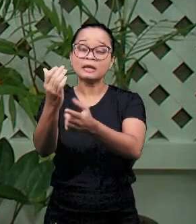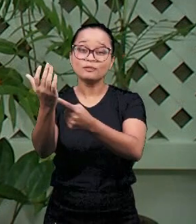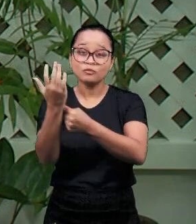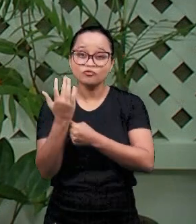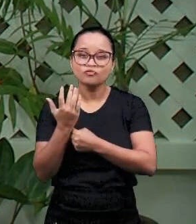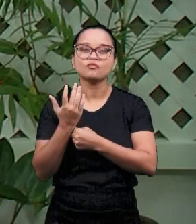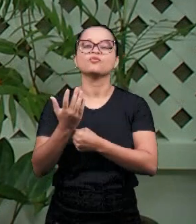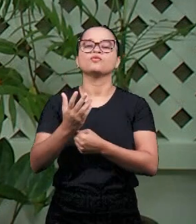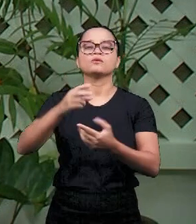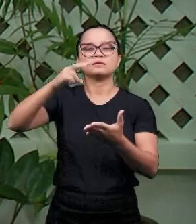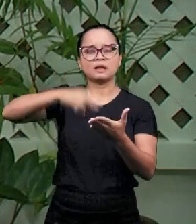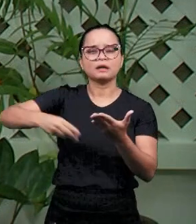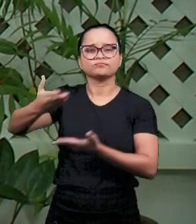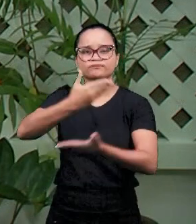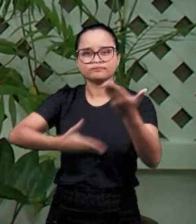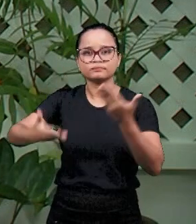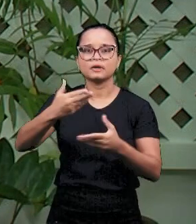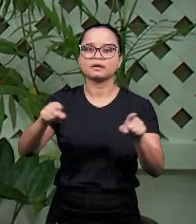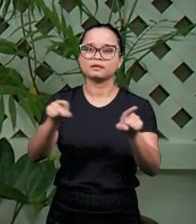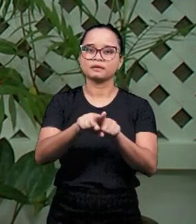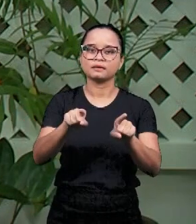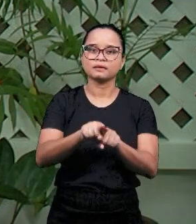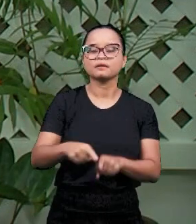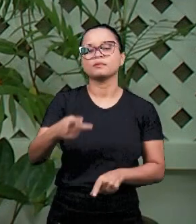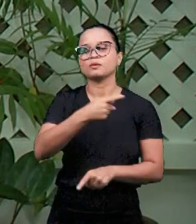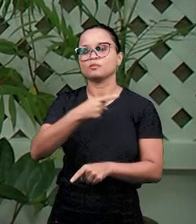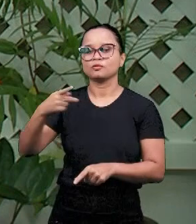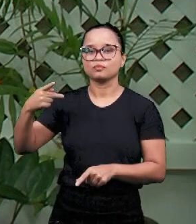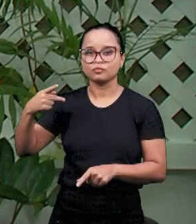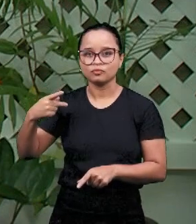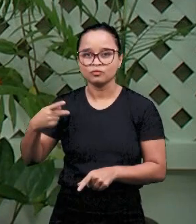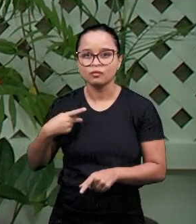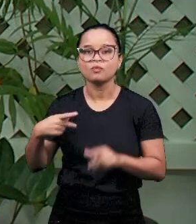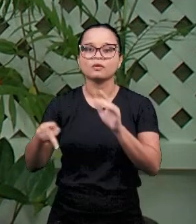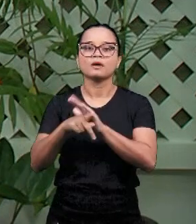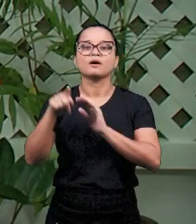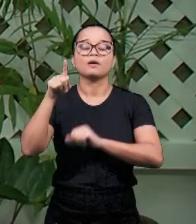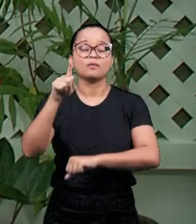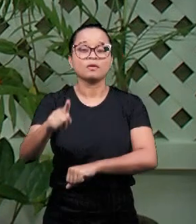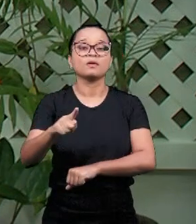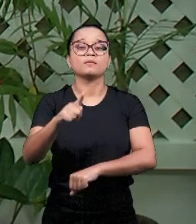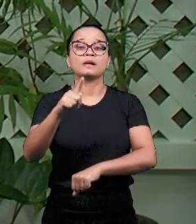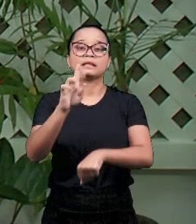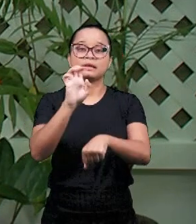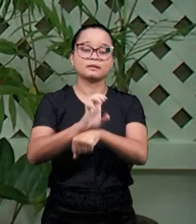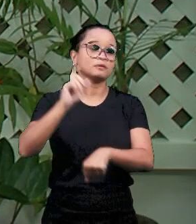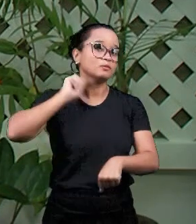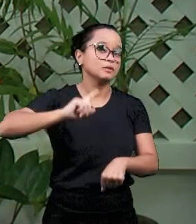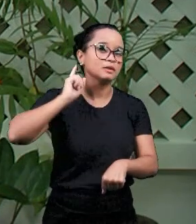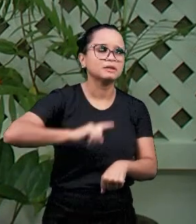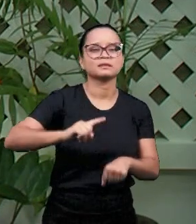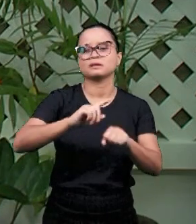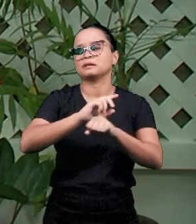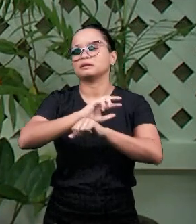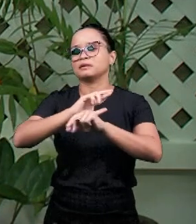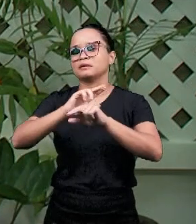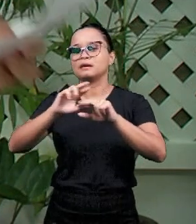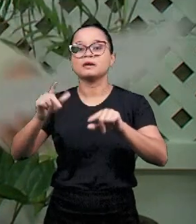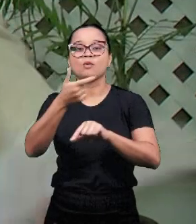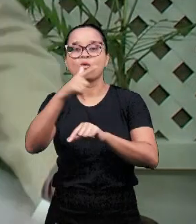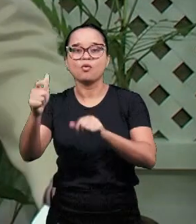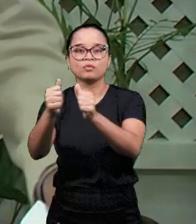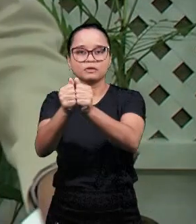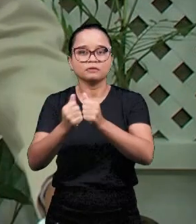de Teresina et nous envoie beaucoup de contributions Pasteur Flavio de Manhuaçu Pinheiros,